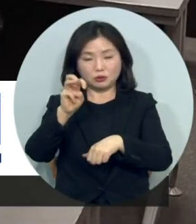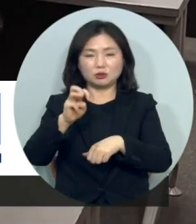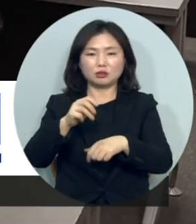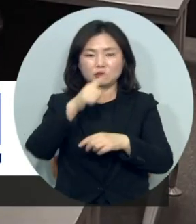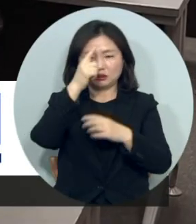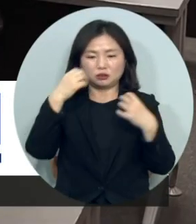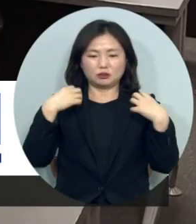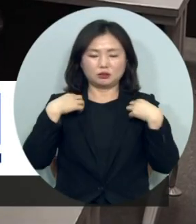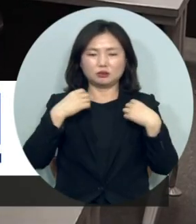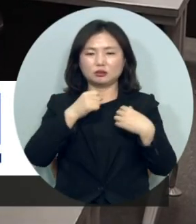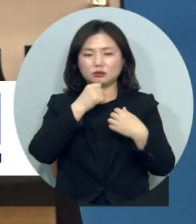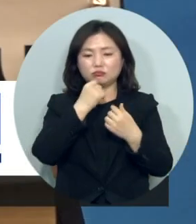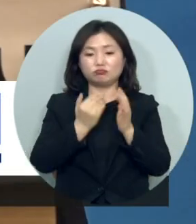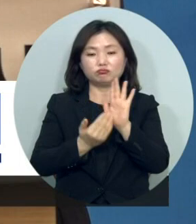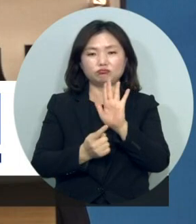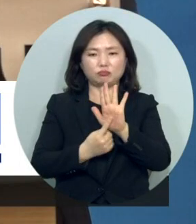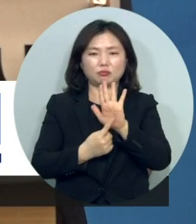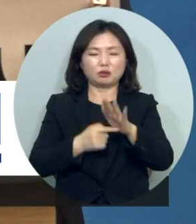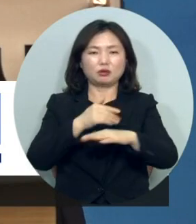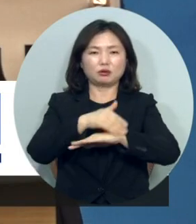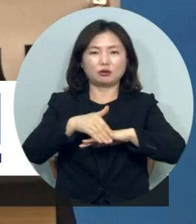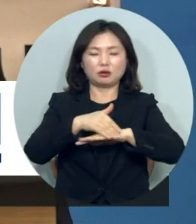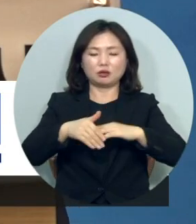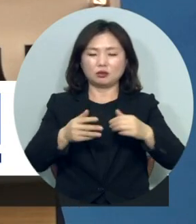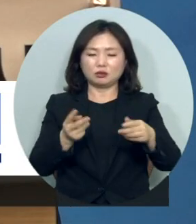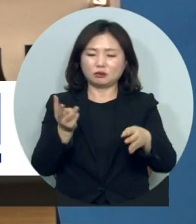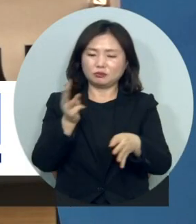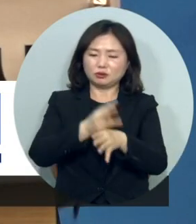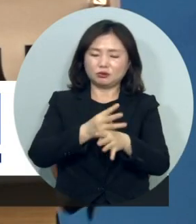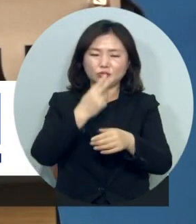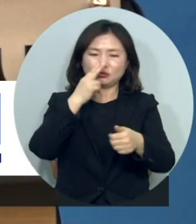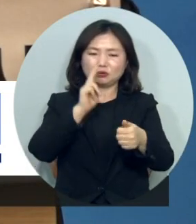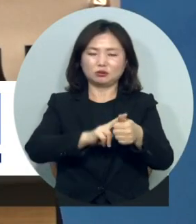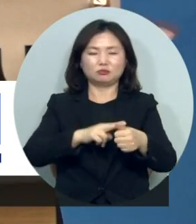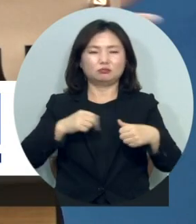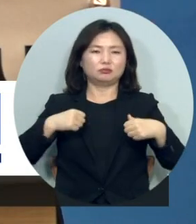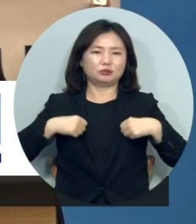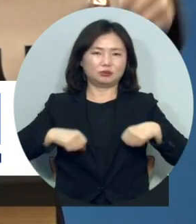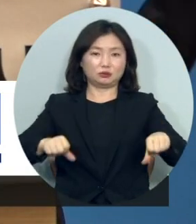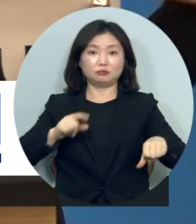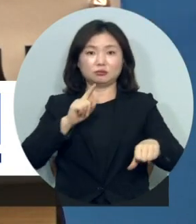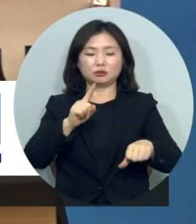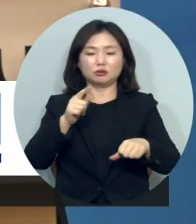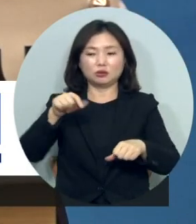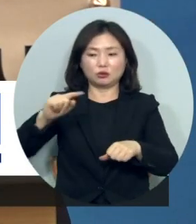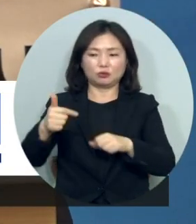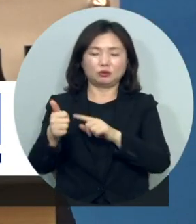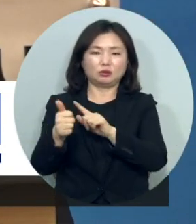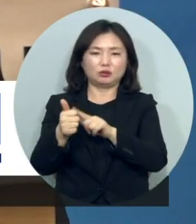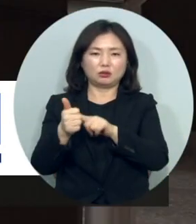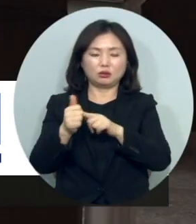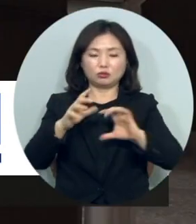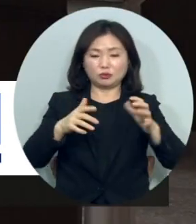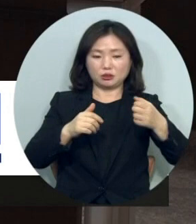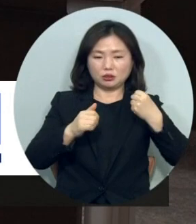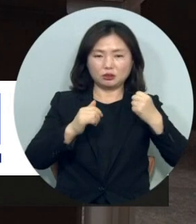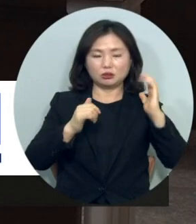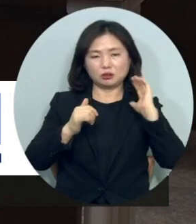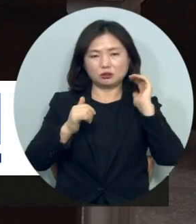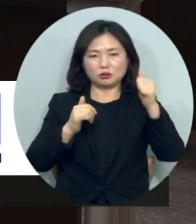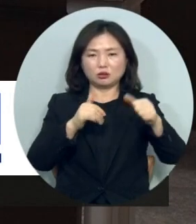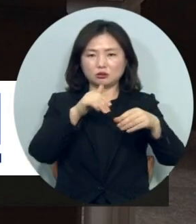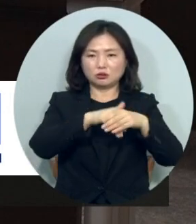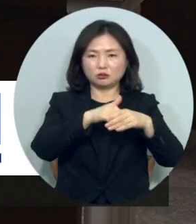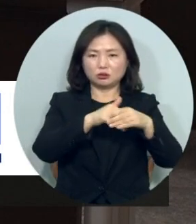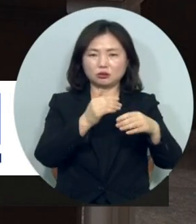시청에서 기자회견을 열고 3선 도전을 하지 않는다고 밝혔습니다 권영진 시장은 국민의 힘 대선 경선이